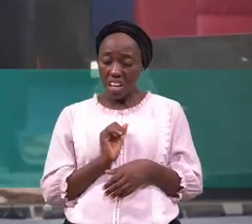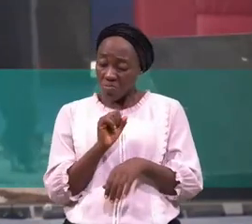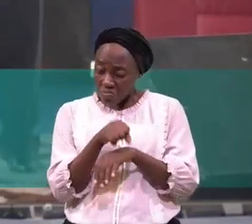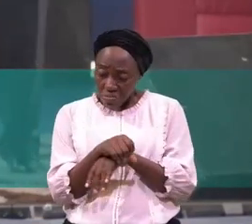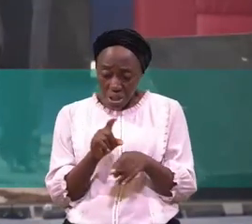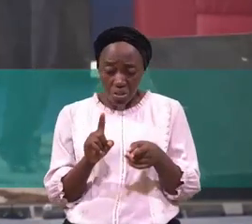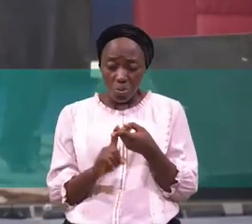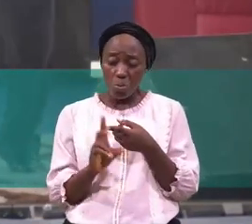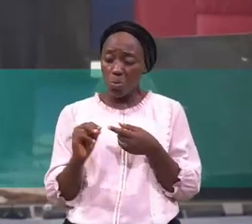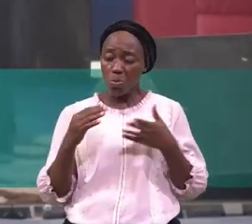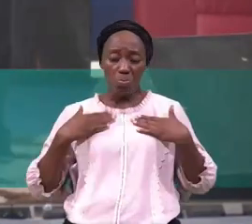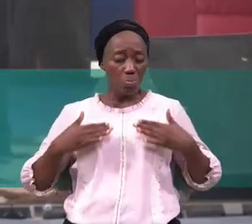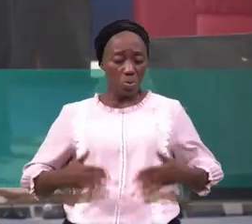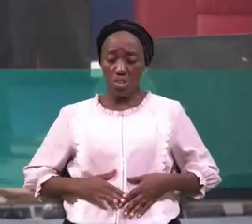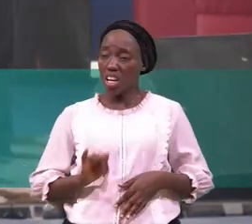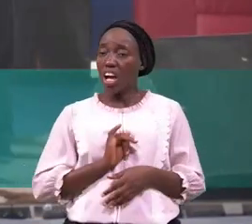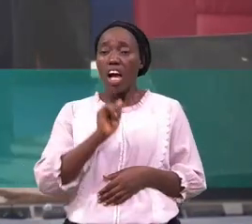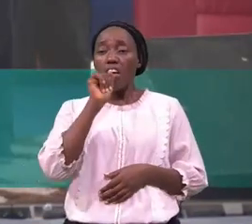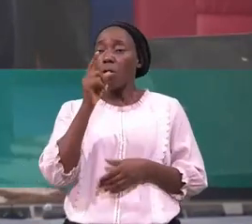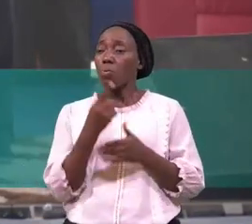Je ne fléchis devant personne, je suis ce que je suis.